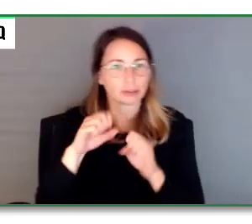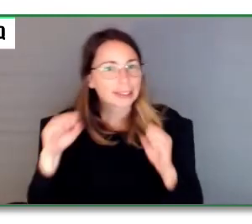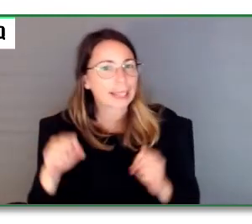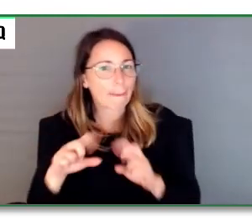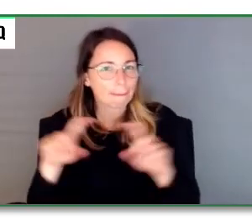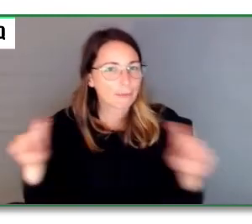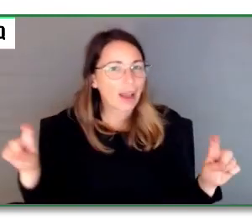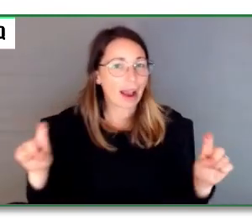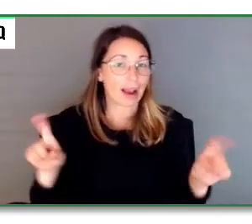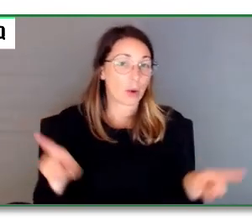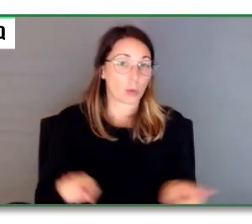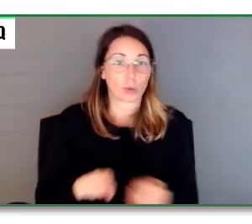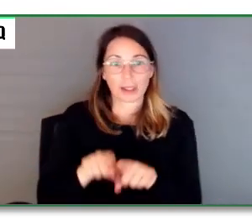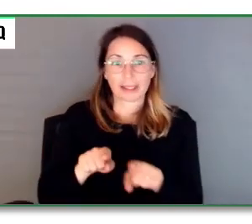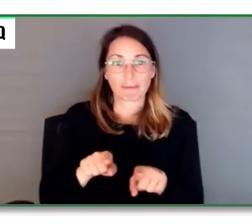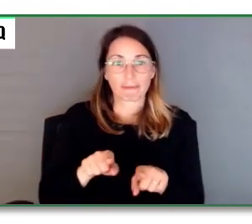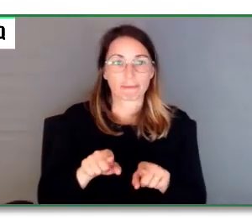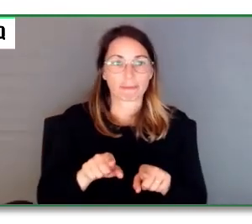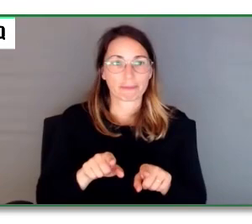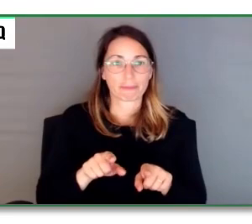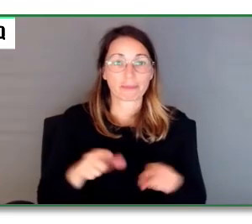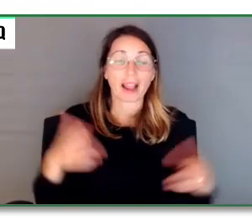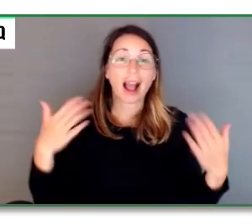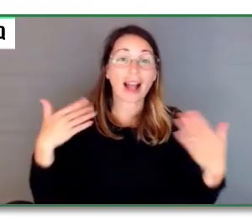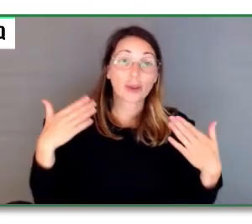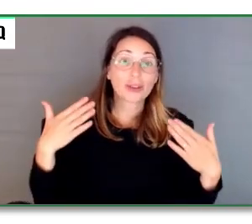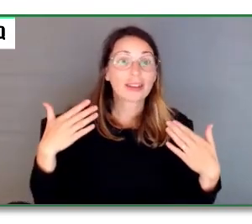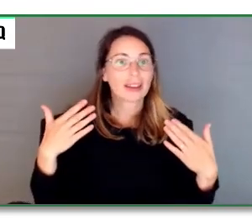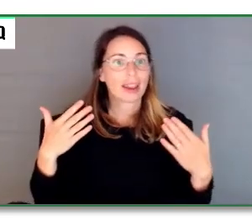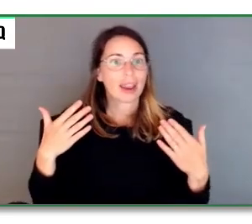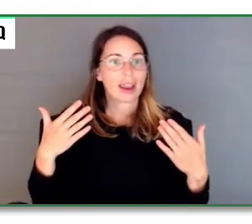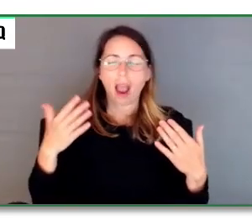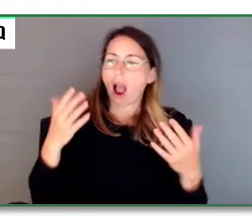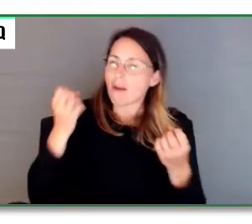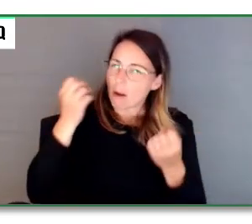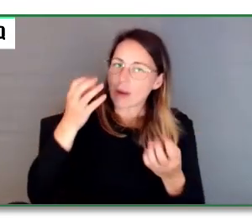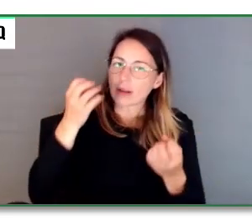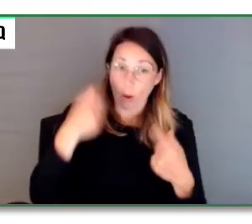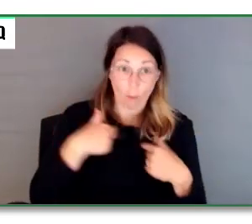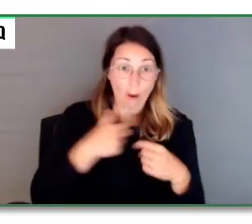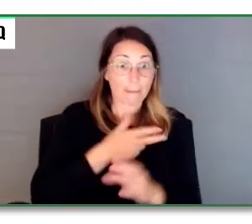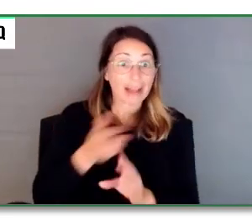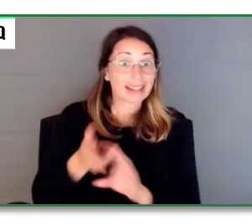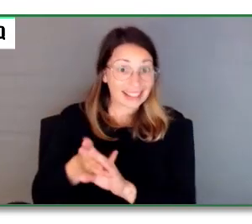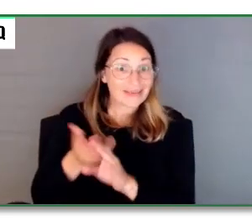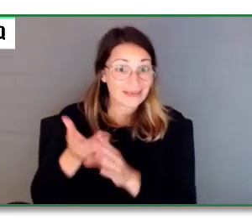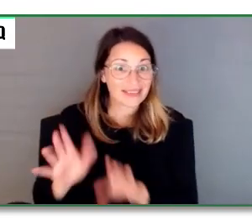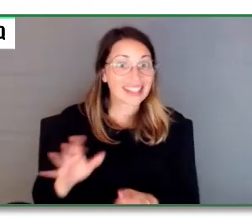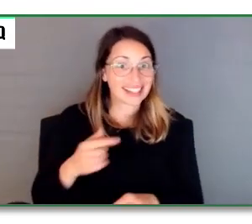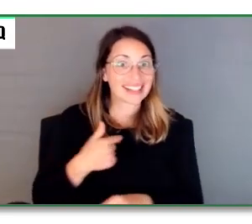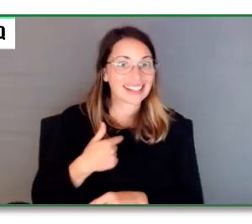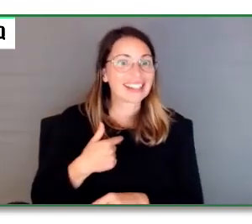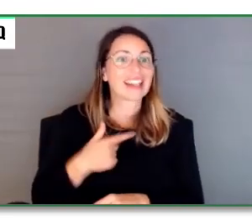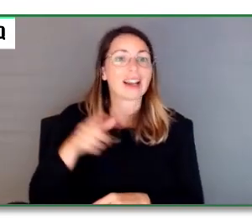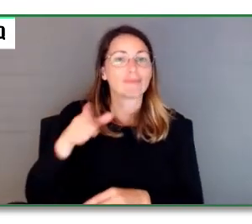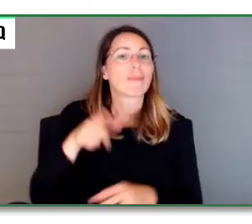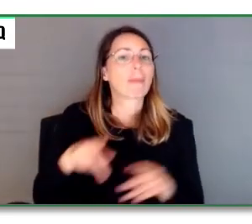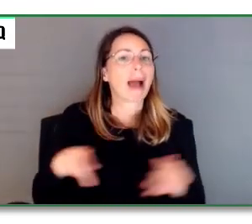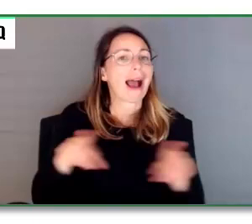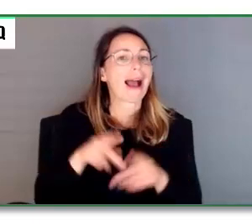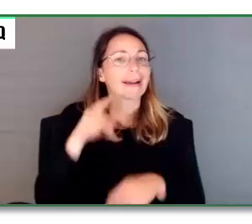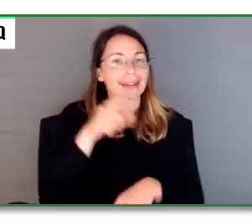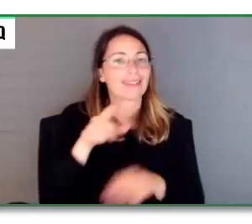la randonnée interprétative à laquelle j'ai participé dans ce parc, ça permet de